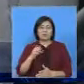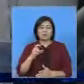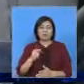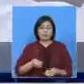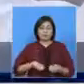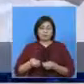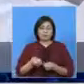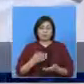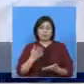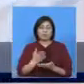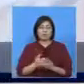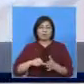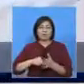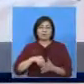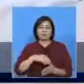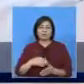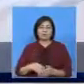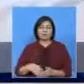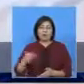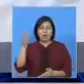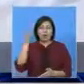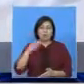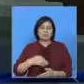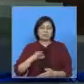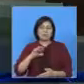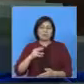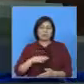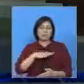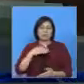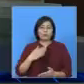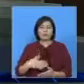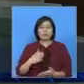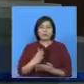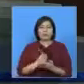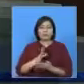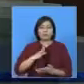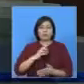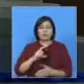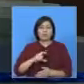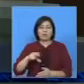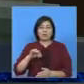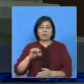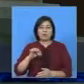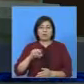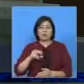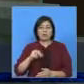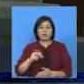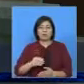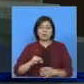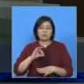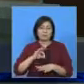қызметін атқарады. Оның қатысуымен бас миы мен омыртқаға 5000-нан астам ота жасалған. Қазақстанда эпилепсияны жедел емдеу технологиясы